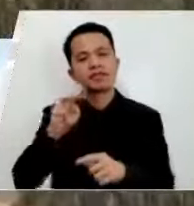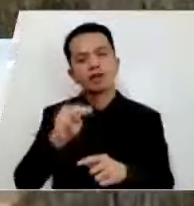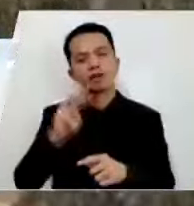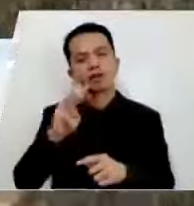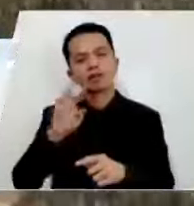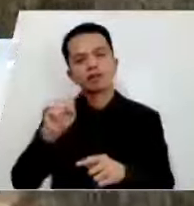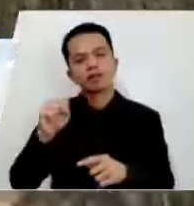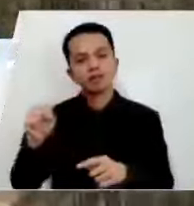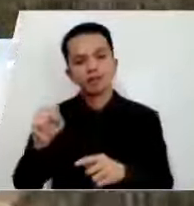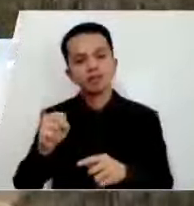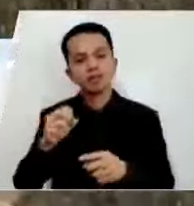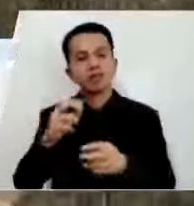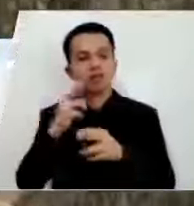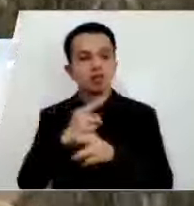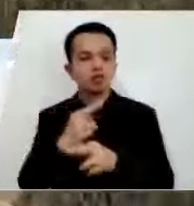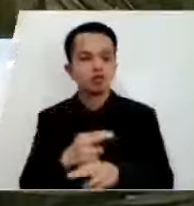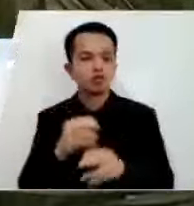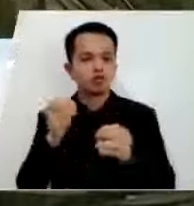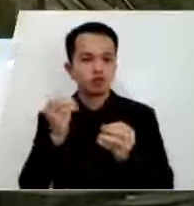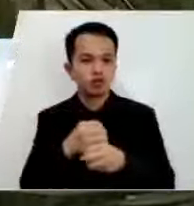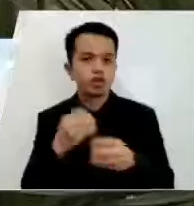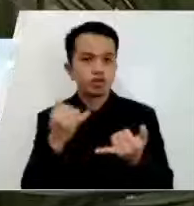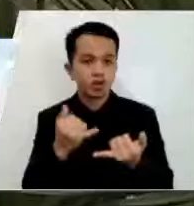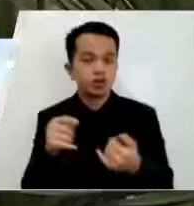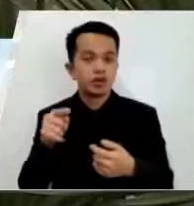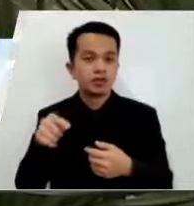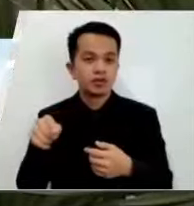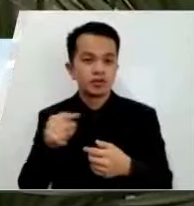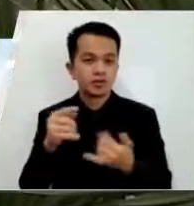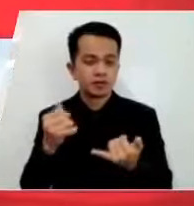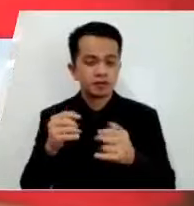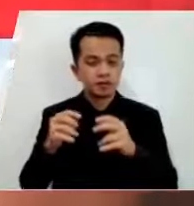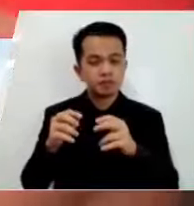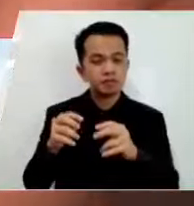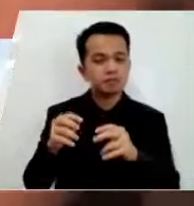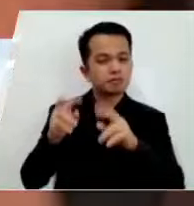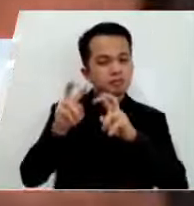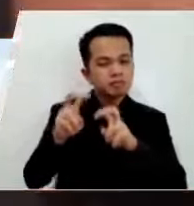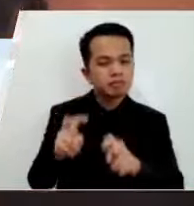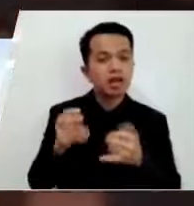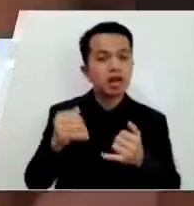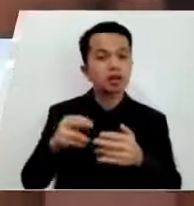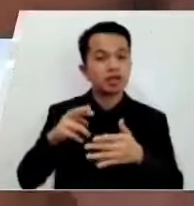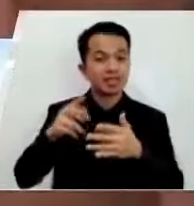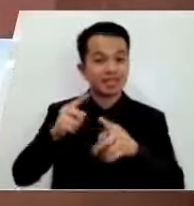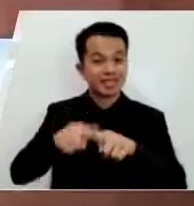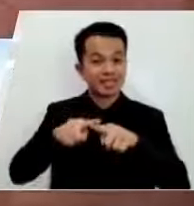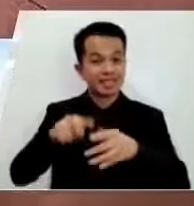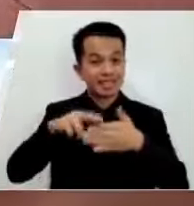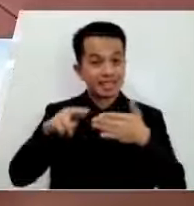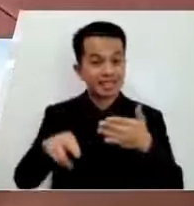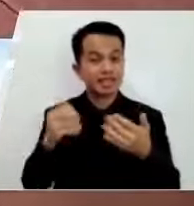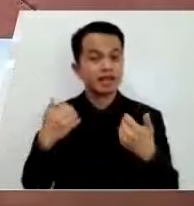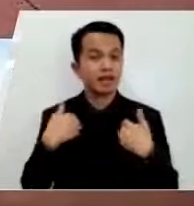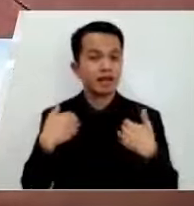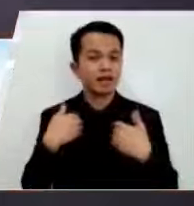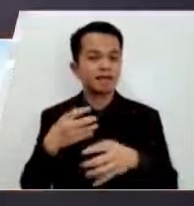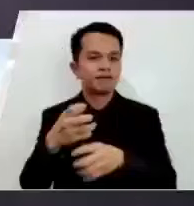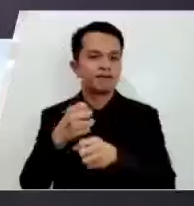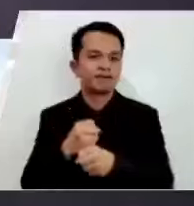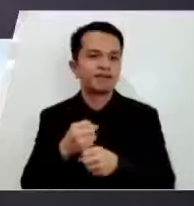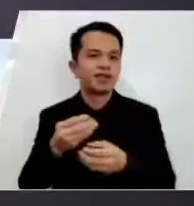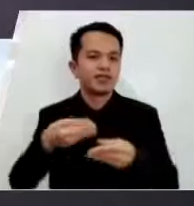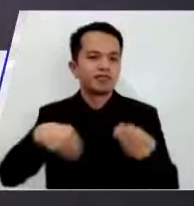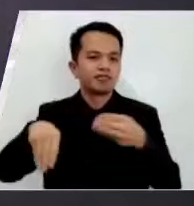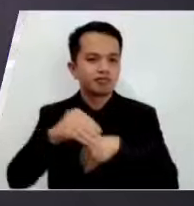Office. Iniimbestigahan na ito ng MWSS at depende sa resulta nito kung makakatanggap ng refund ang mga apektadong customer.